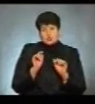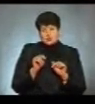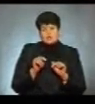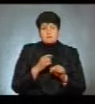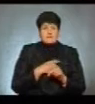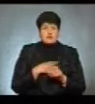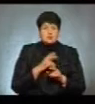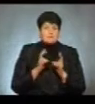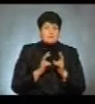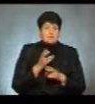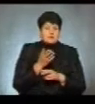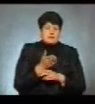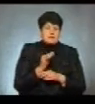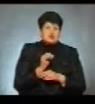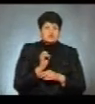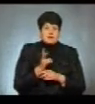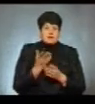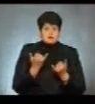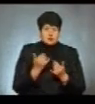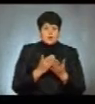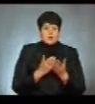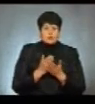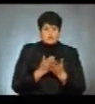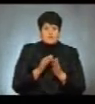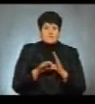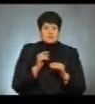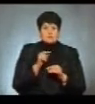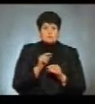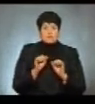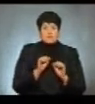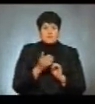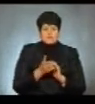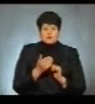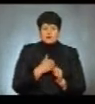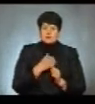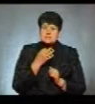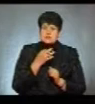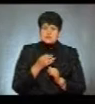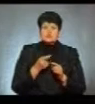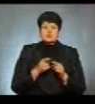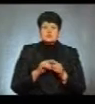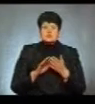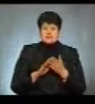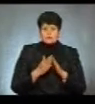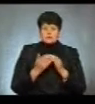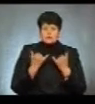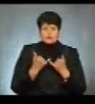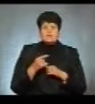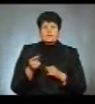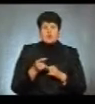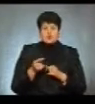приватного підприємства, тобто ЖЕК, який їх на сьогодні обслуговує, вибрати його собі управителем. Але хочу сказати, що станом на сьогодні в